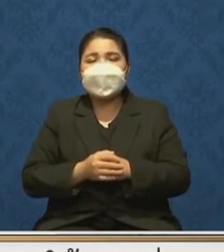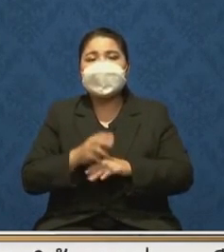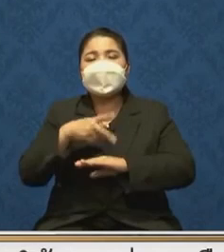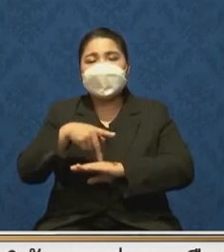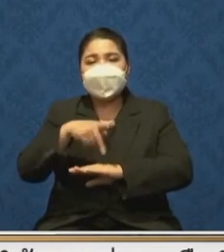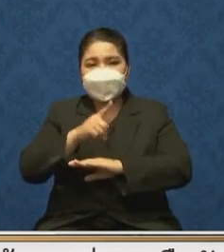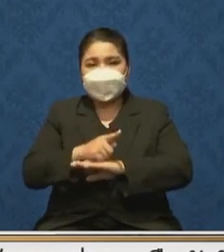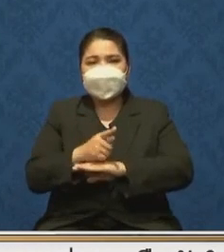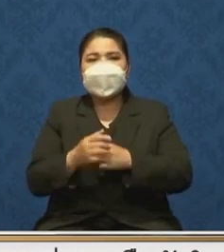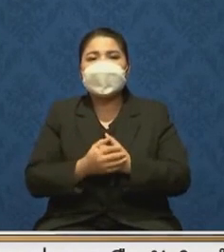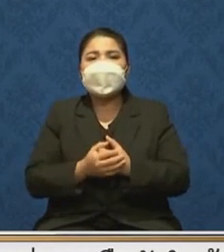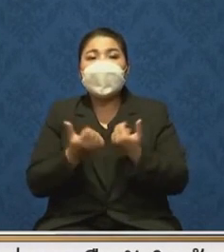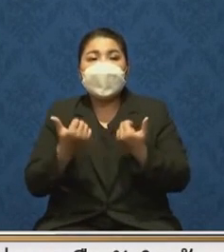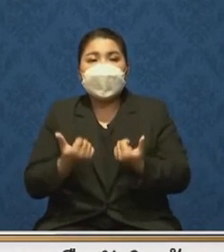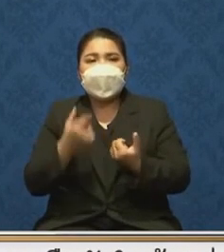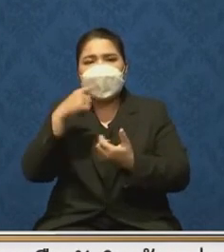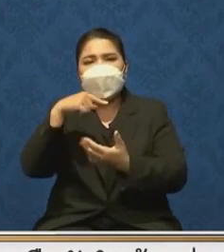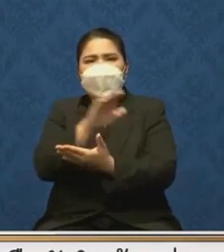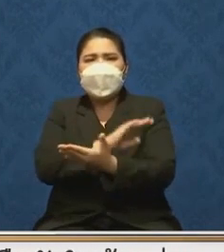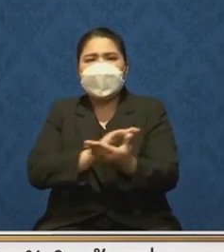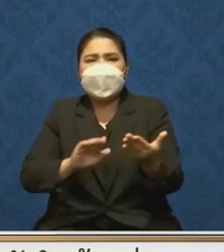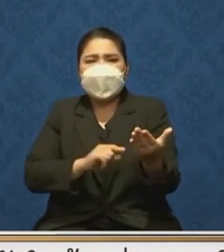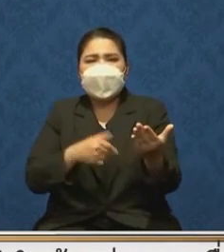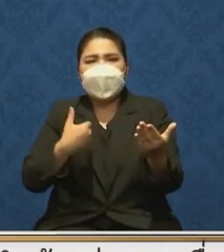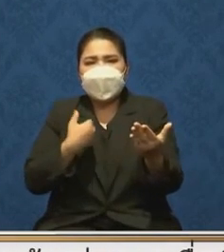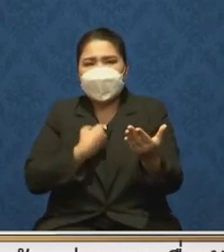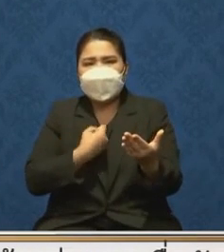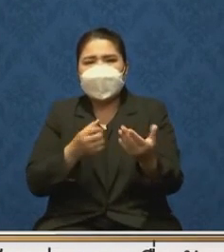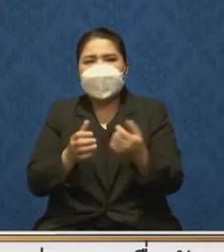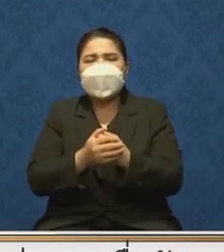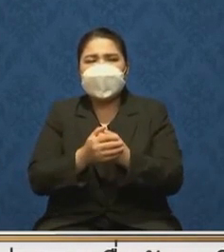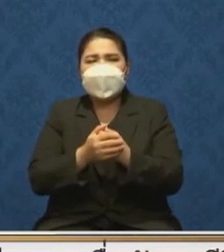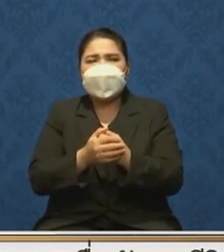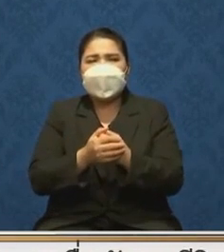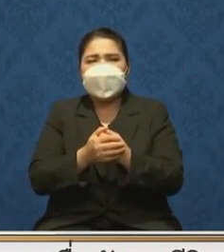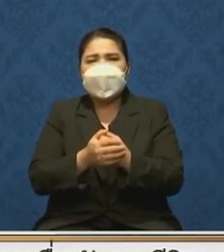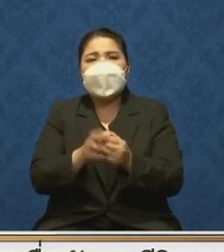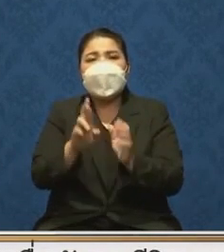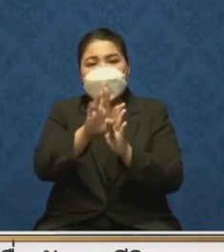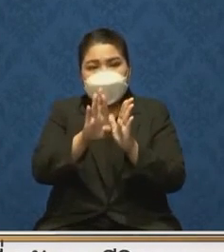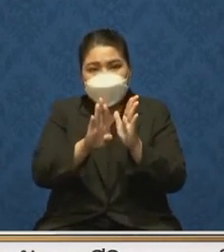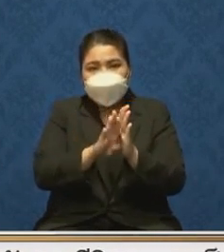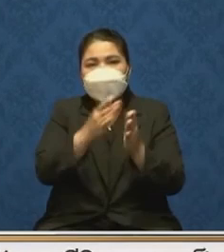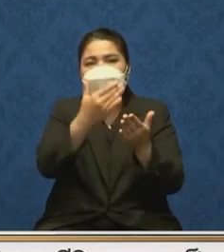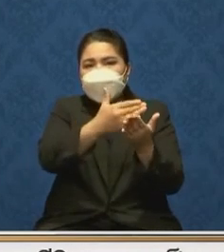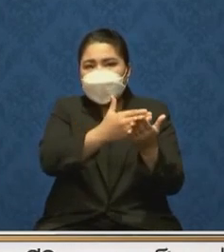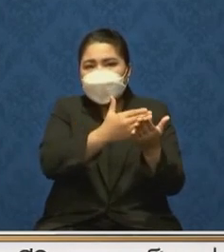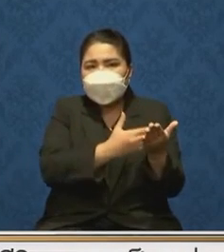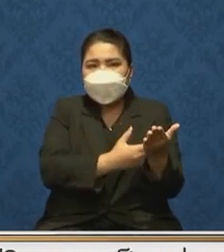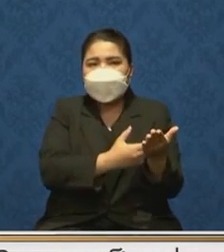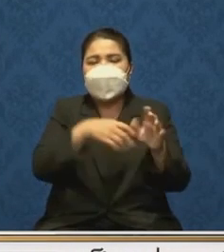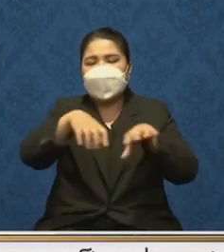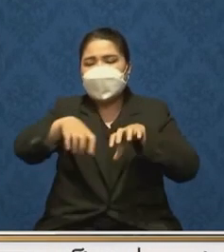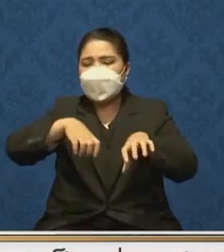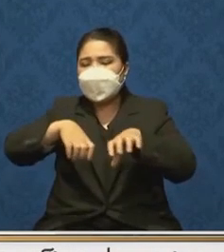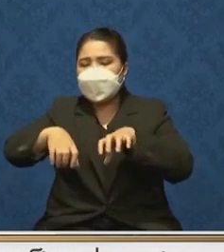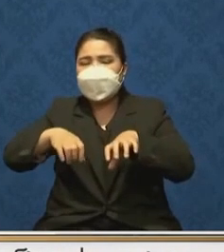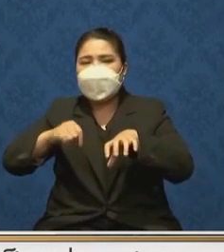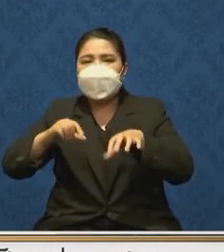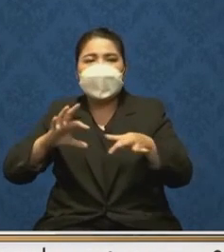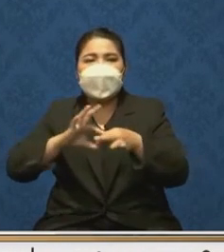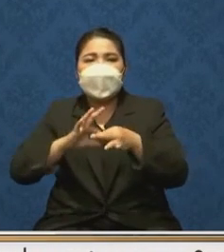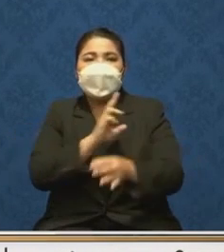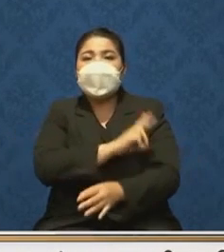ประเทศไทยมีโครงสรางและระบบการบริหารจัดการสาสุขที่ดี